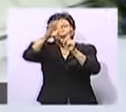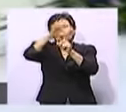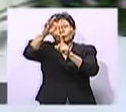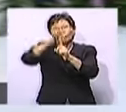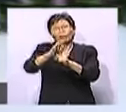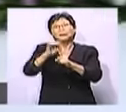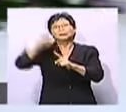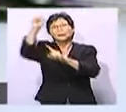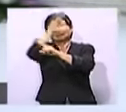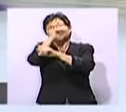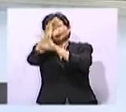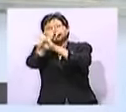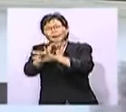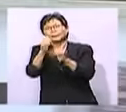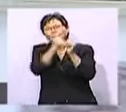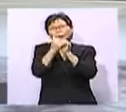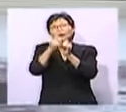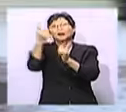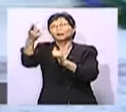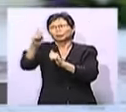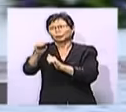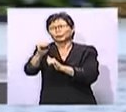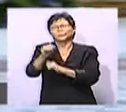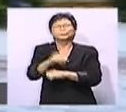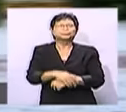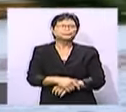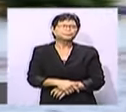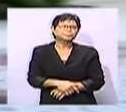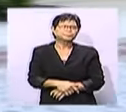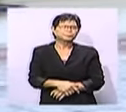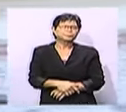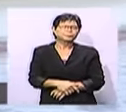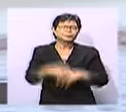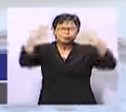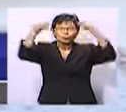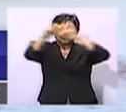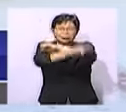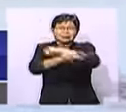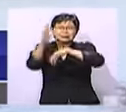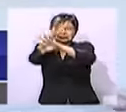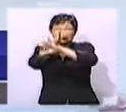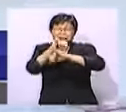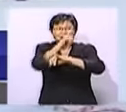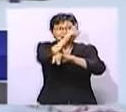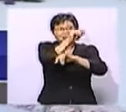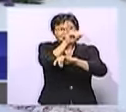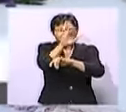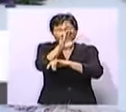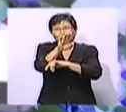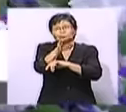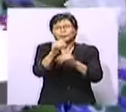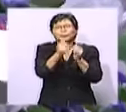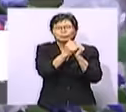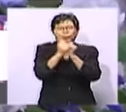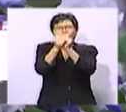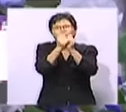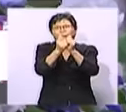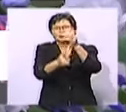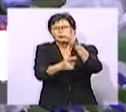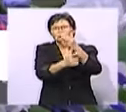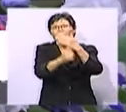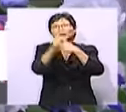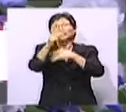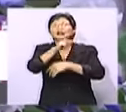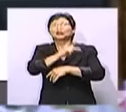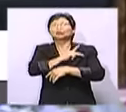Pinang, Sabah dan Melaka diiringi ketua menteri masing-masing. Yang di-Pertua Negeri Sarawak Tun Abdul Taib Mahmud pula diiringi timbalan ketua